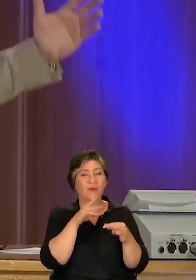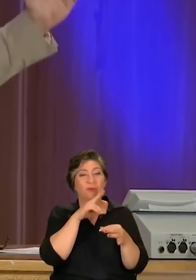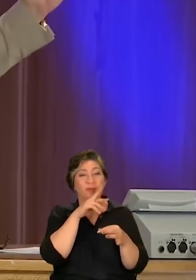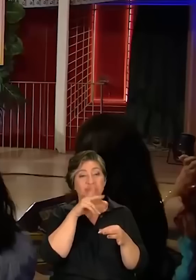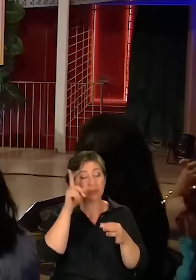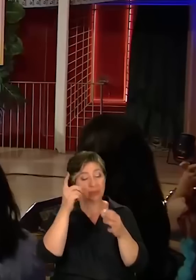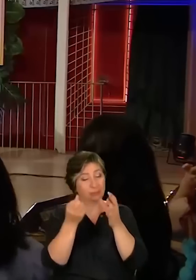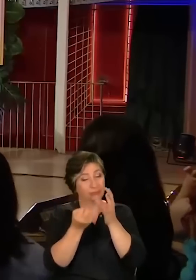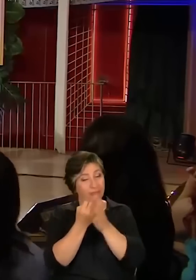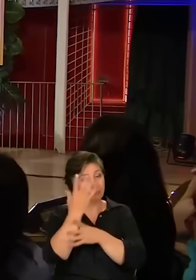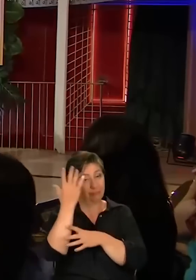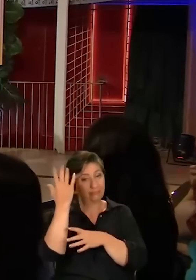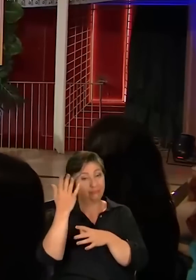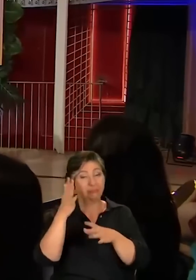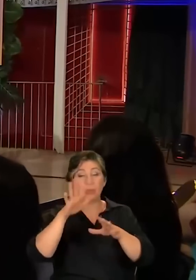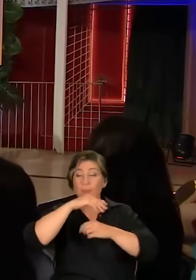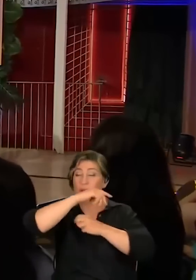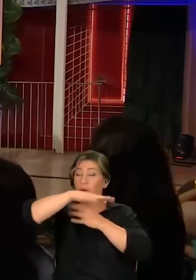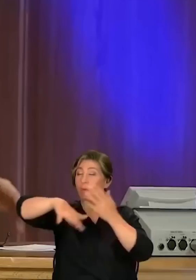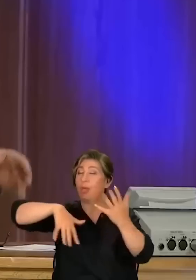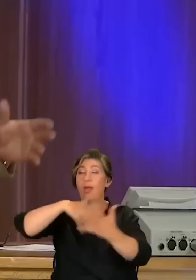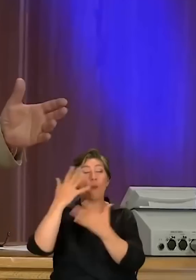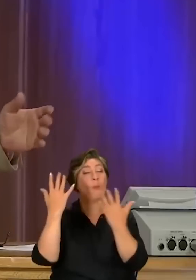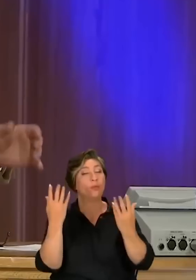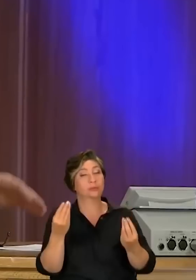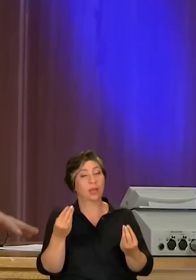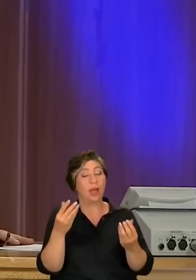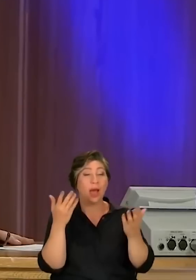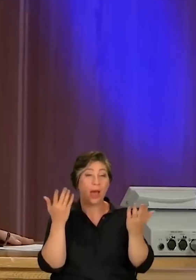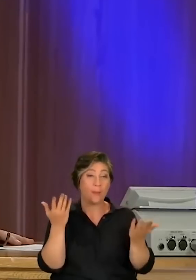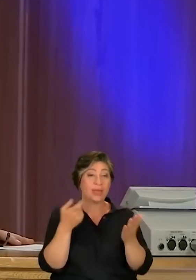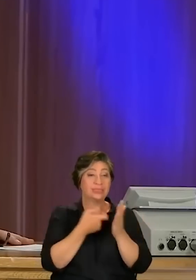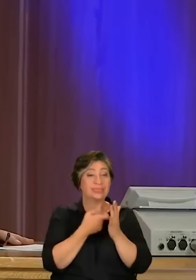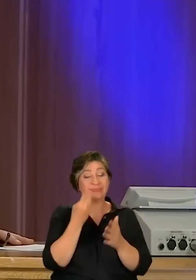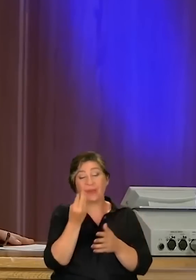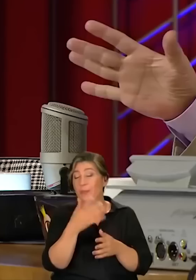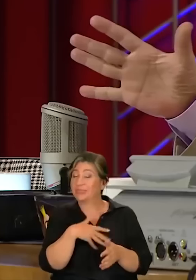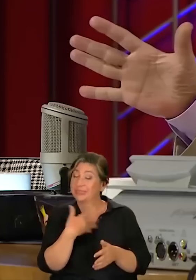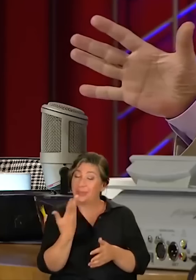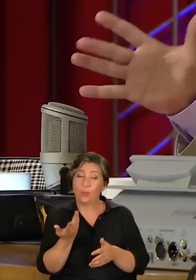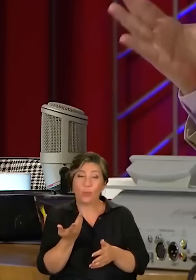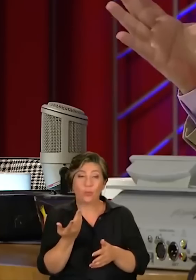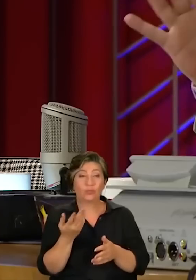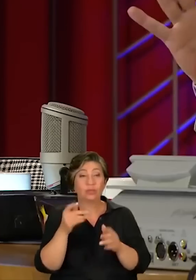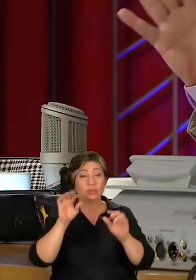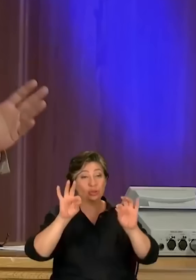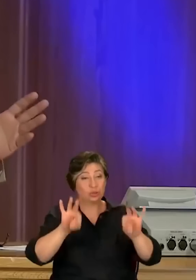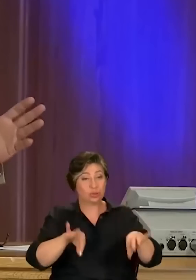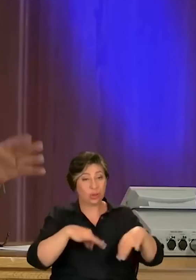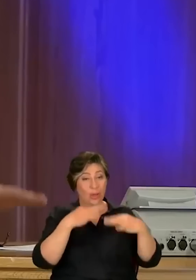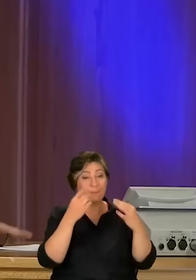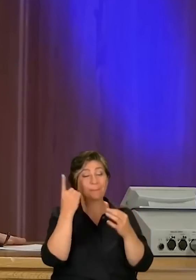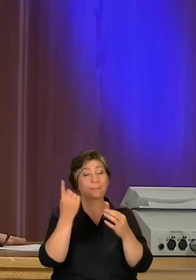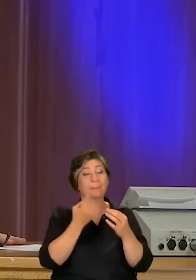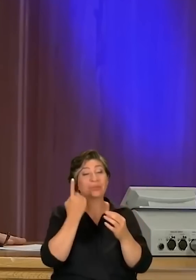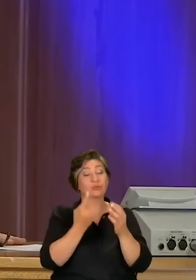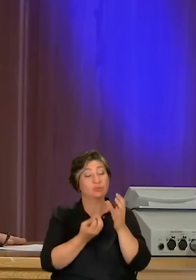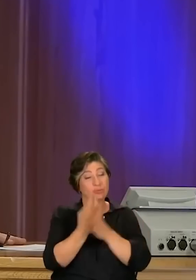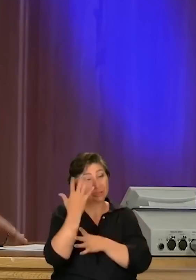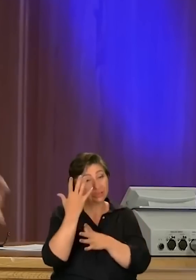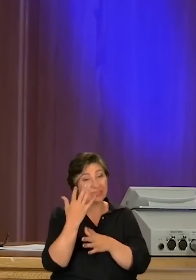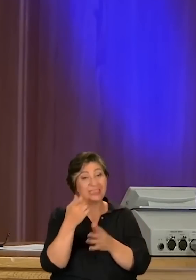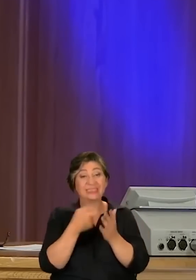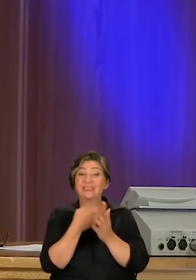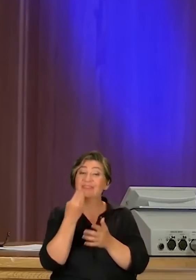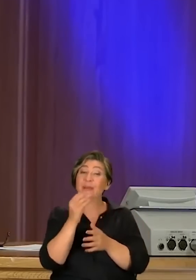Fransa'da doğduğunda yer yarıldı. Ama isim vermek istemiyorum. Çorap bir gün doğdu, isim